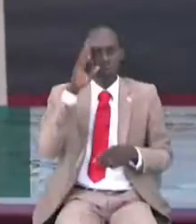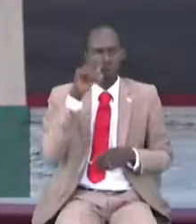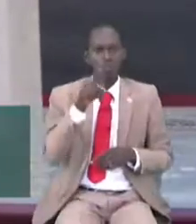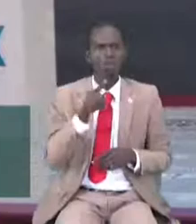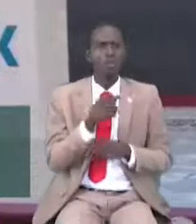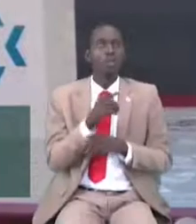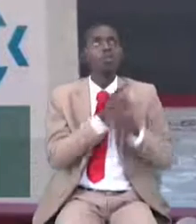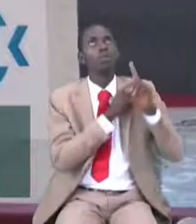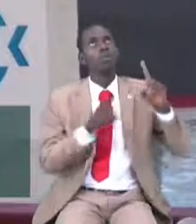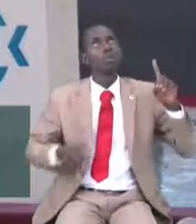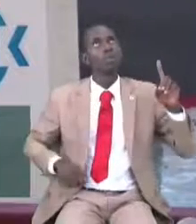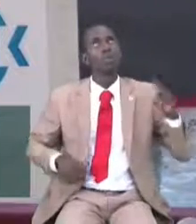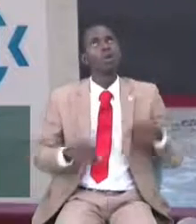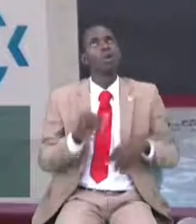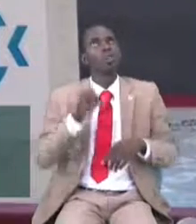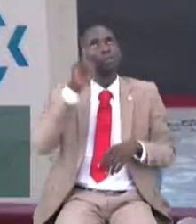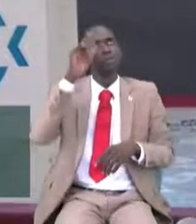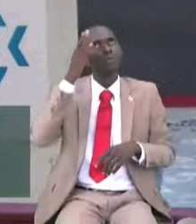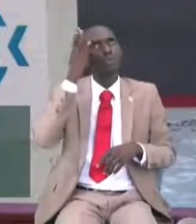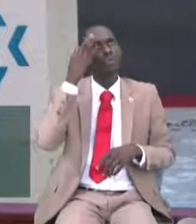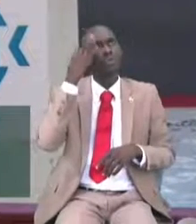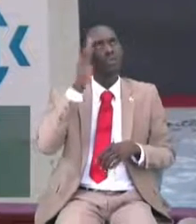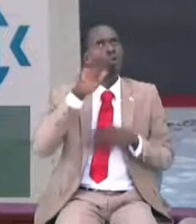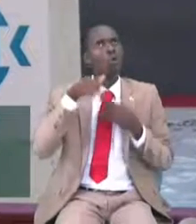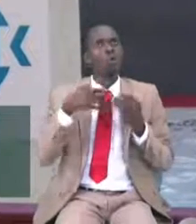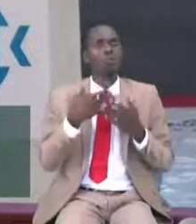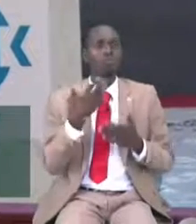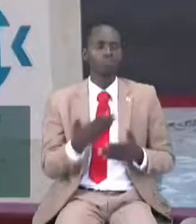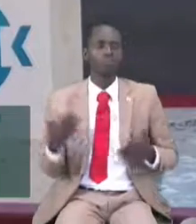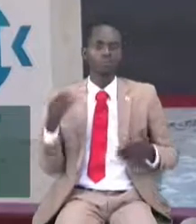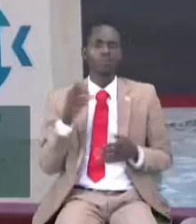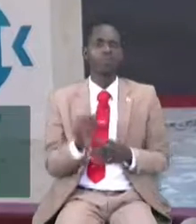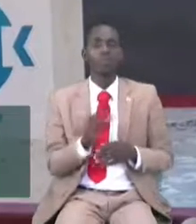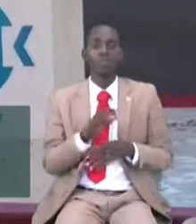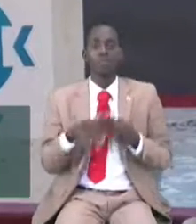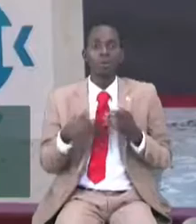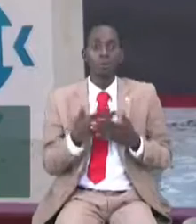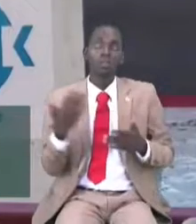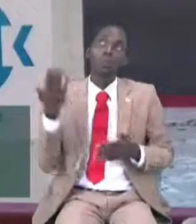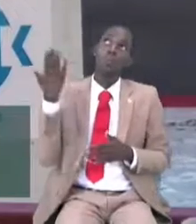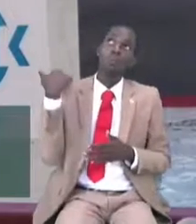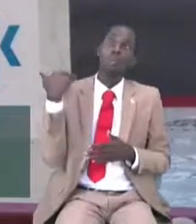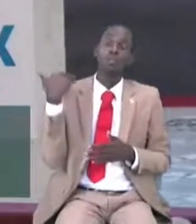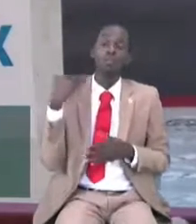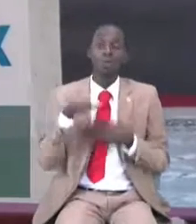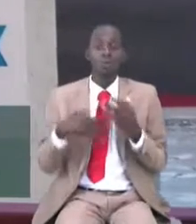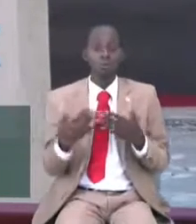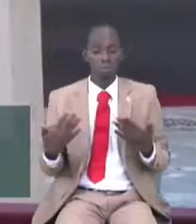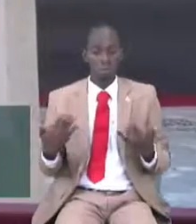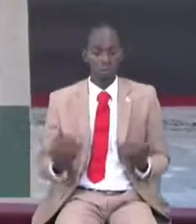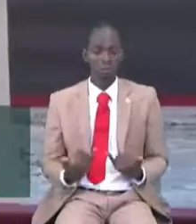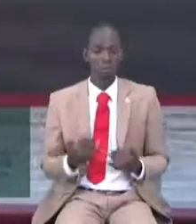toutes choses passées, toutes choses présentes, toutes choses futures, toutes choses dans l'esprit, toutes